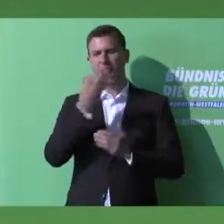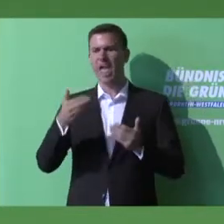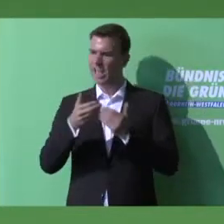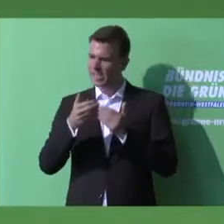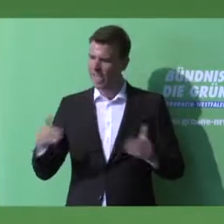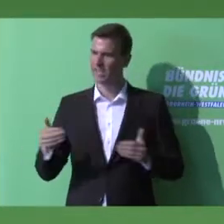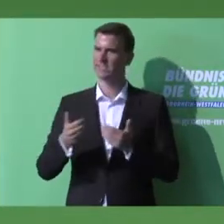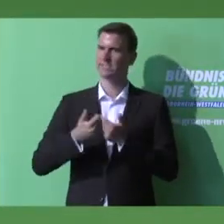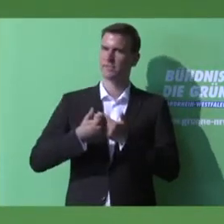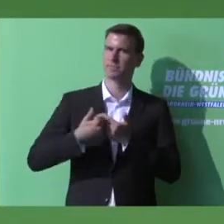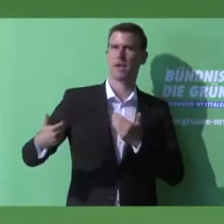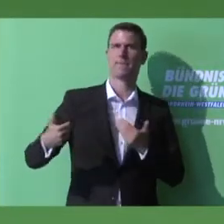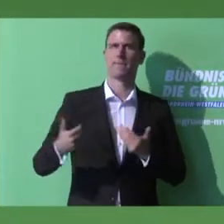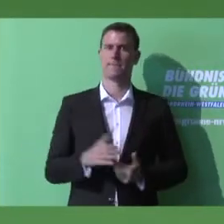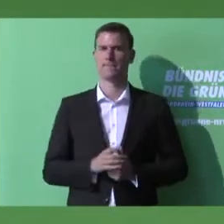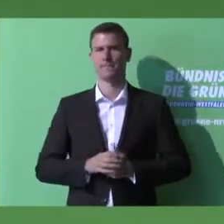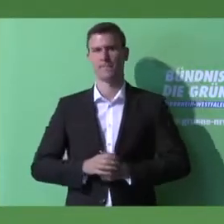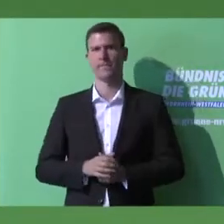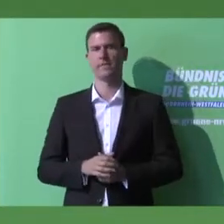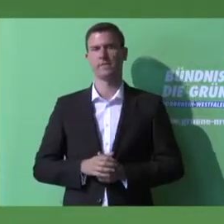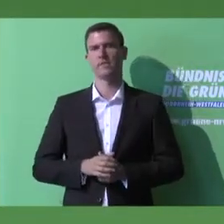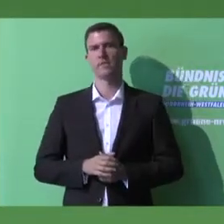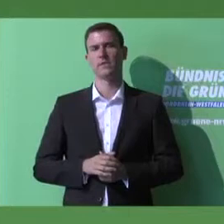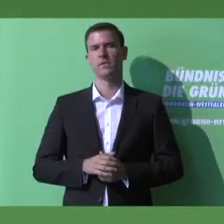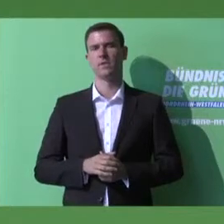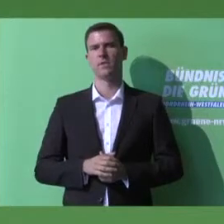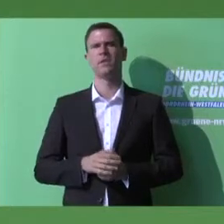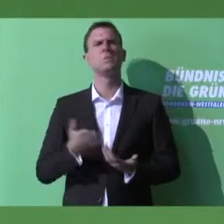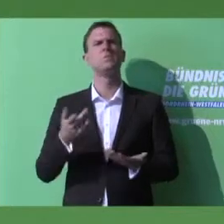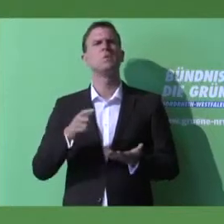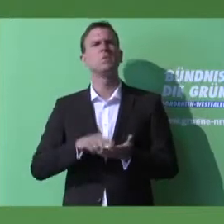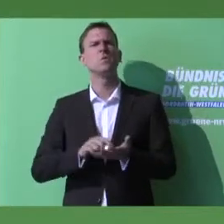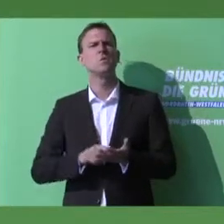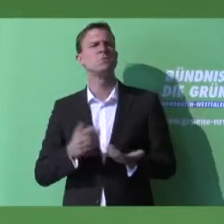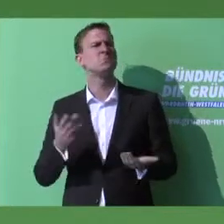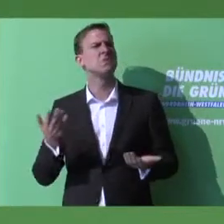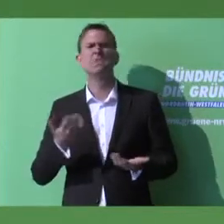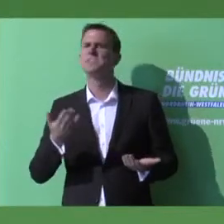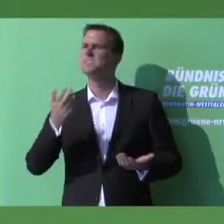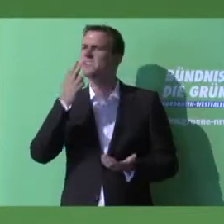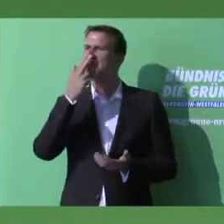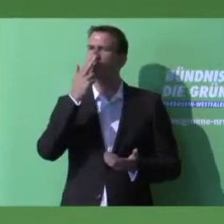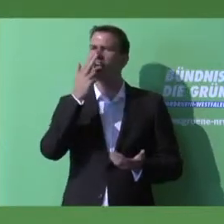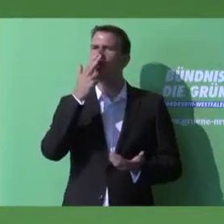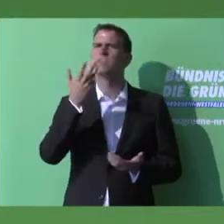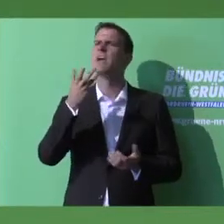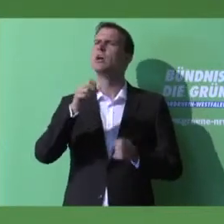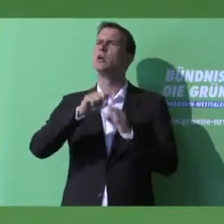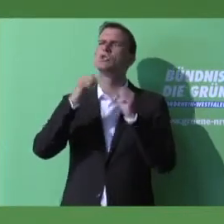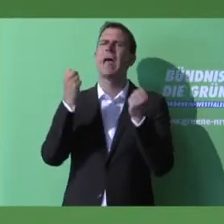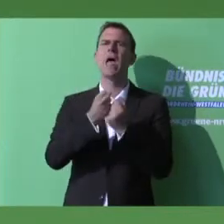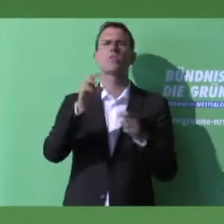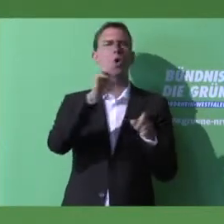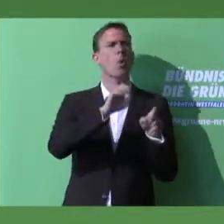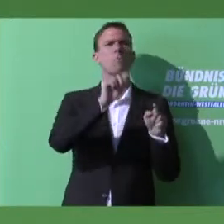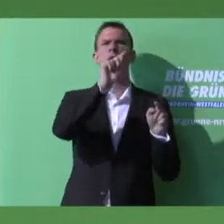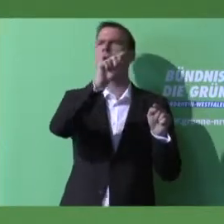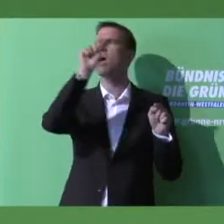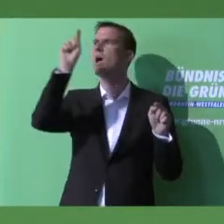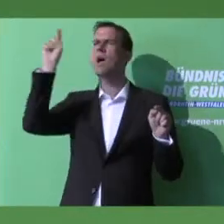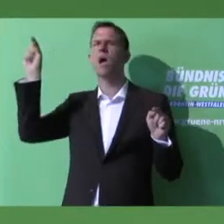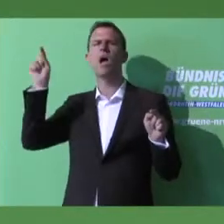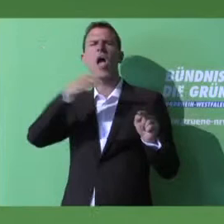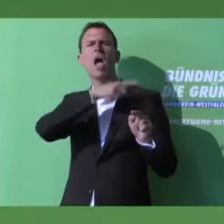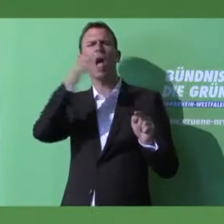Was ist denn der Grund, warum alle Staaten Europas mittlerweile so viele